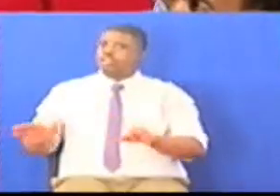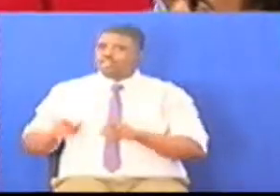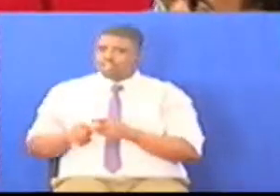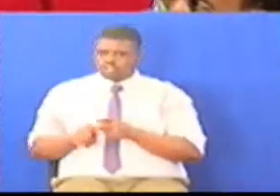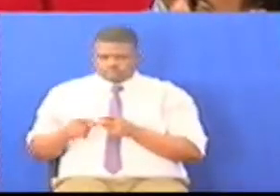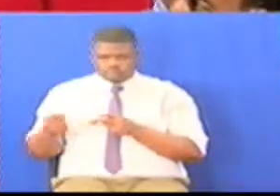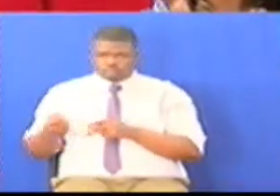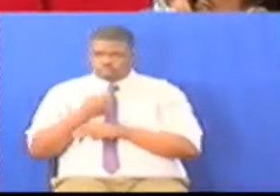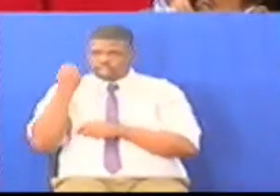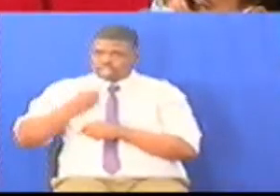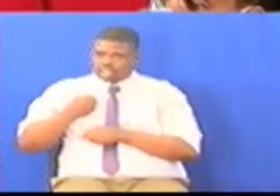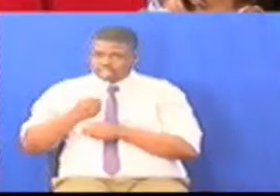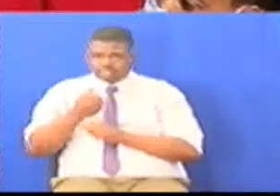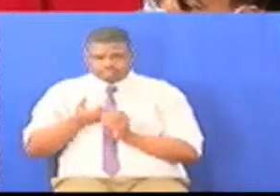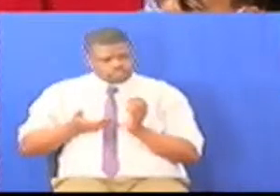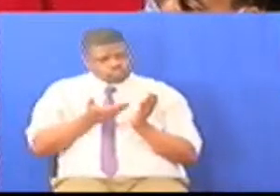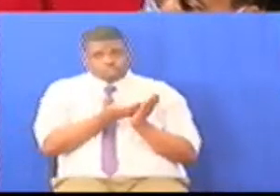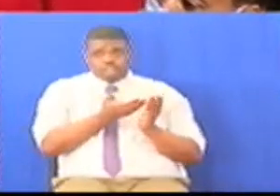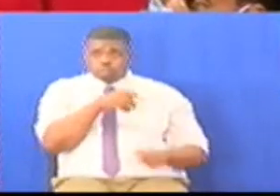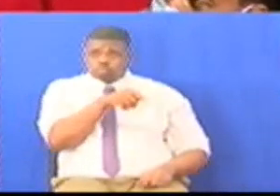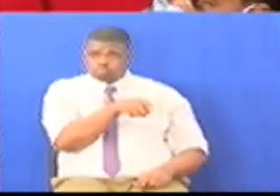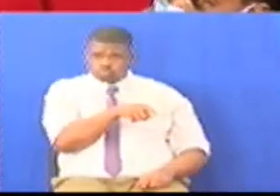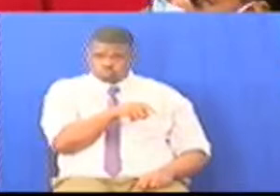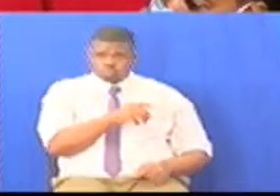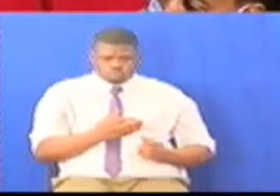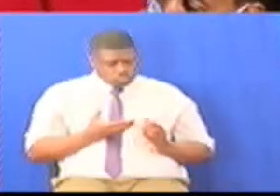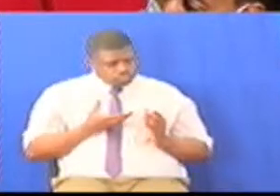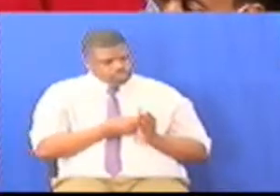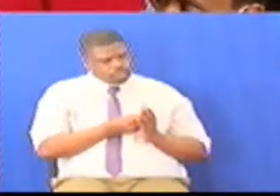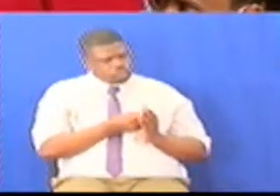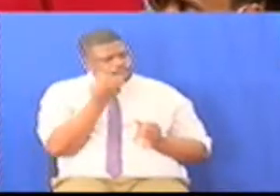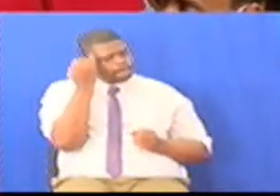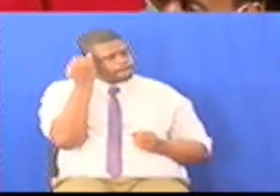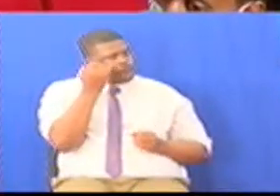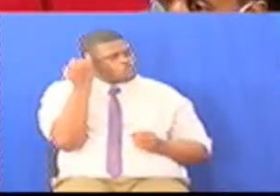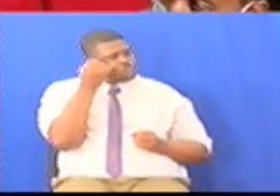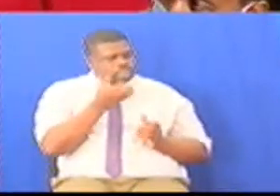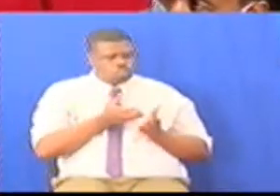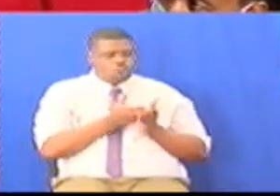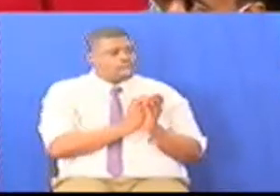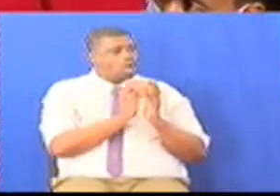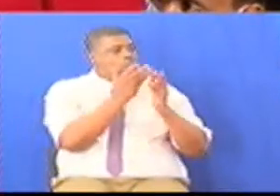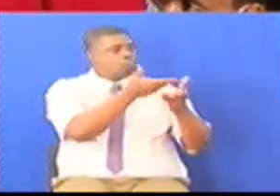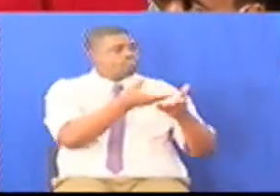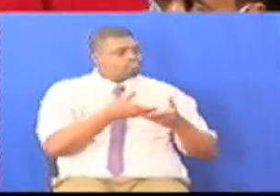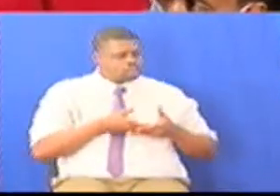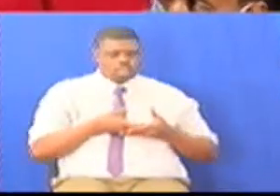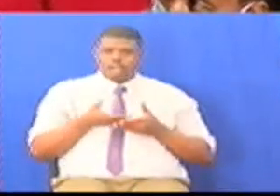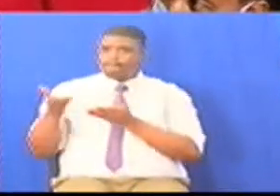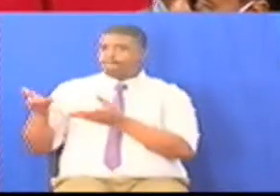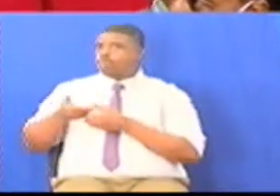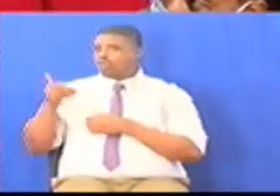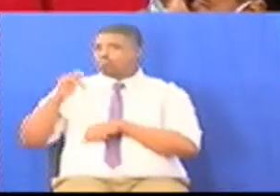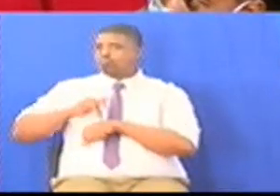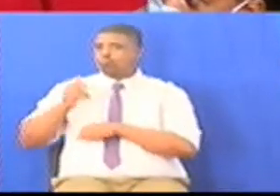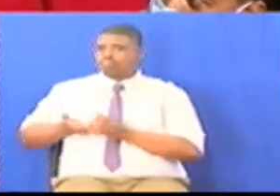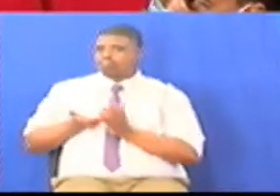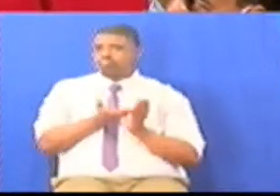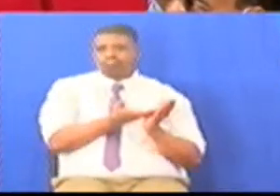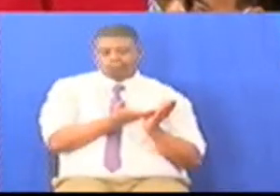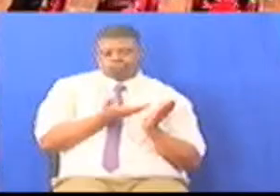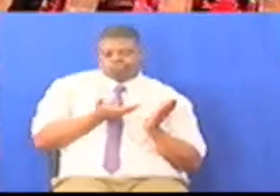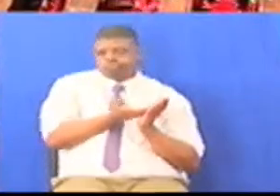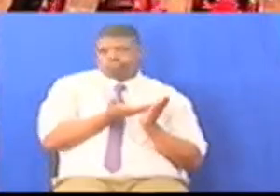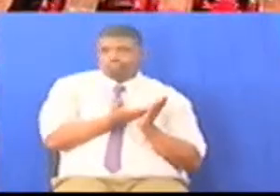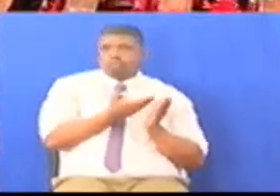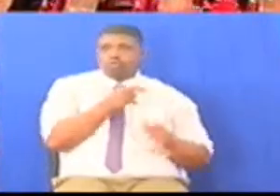kufanyia kazi mswada huo, ikiwa ni pamoja na kupokea maoni ya wadau mbalimbali wanaoguswa na mswada huu pamoja na masuala